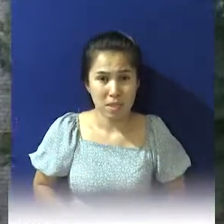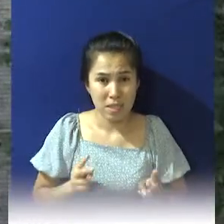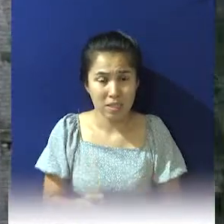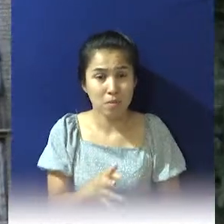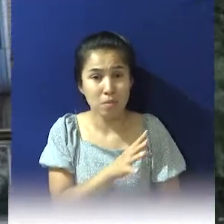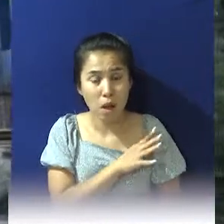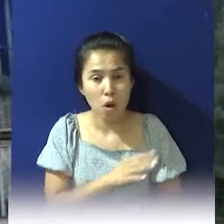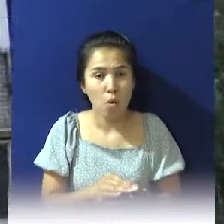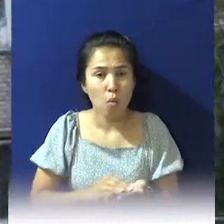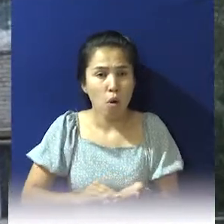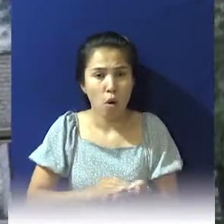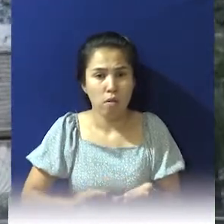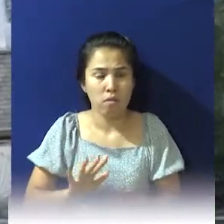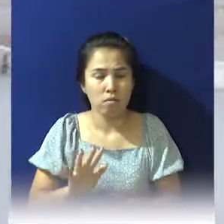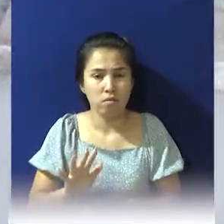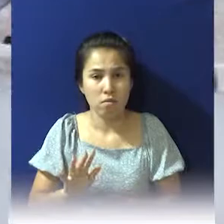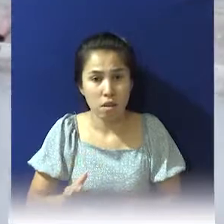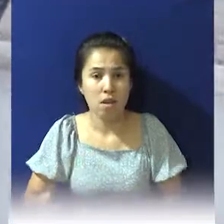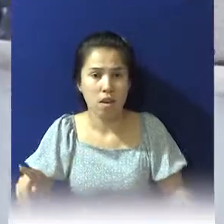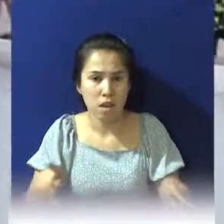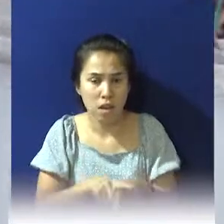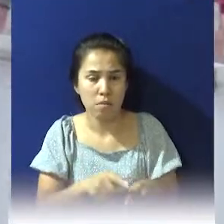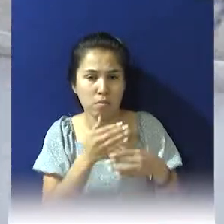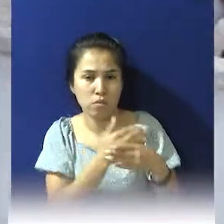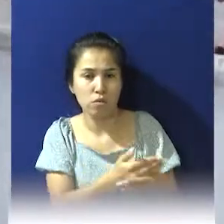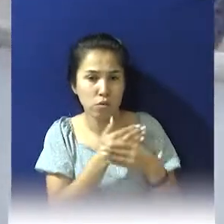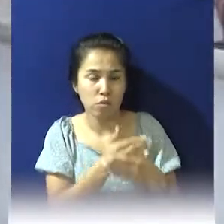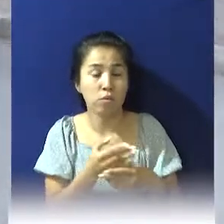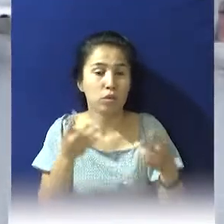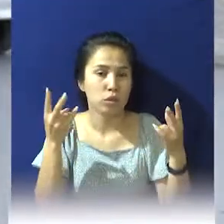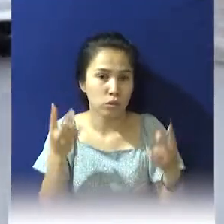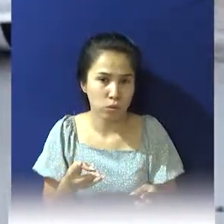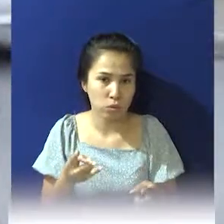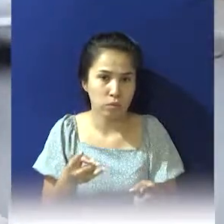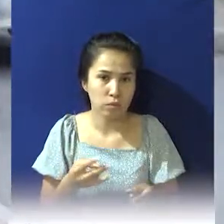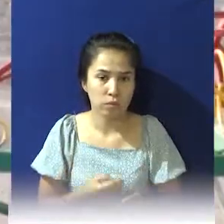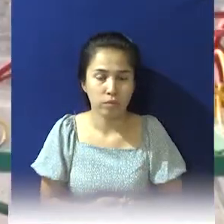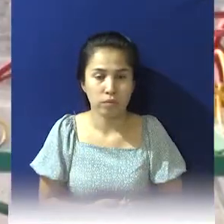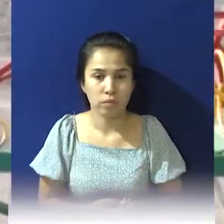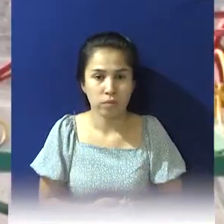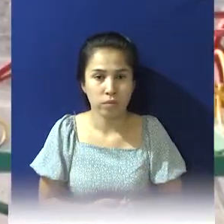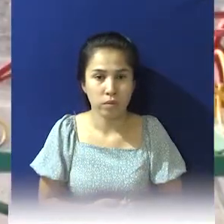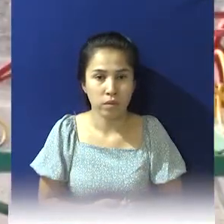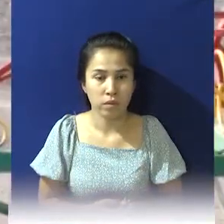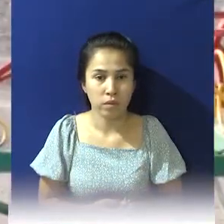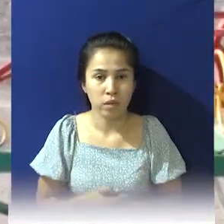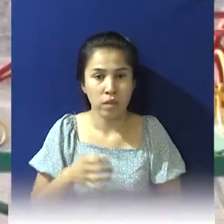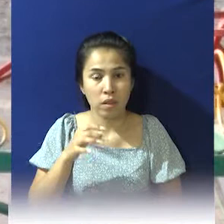и пенсионеры. Хоть и живем, считай, в центре города, а условий никаких, жалуются люди.